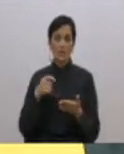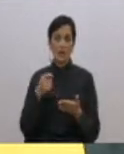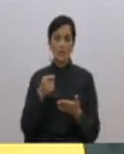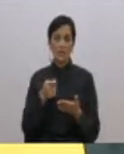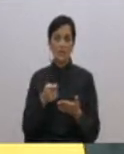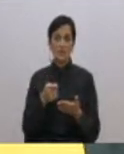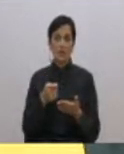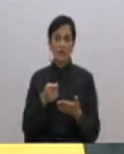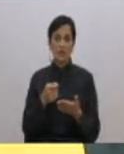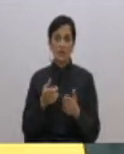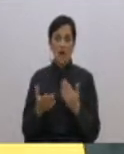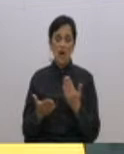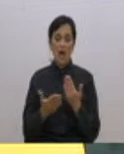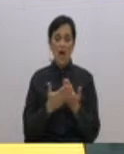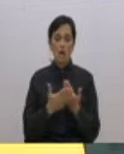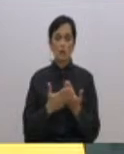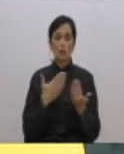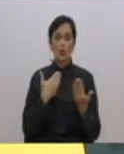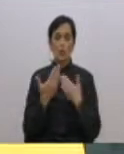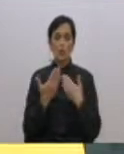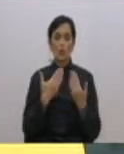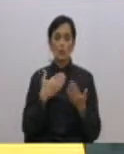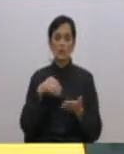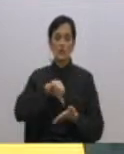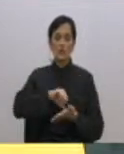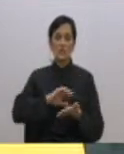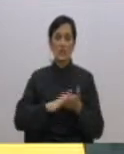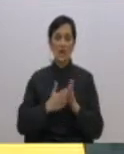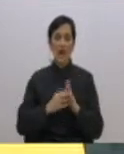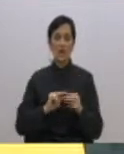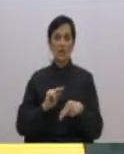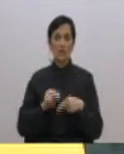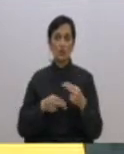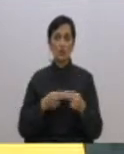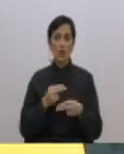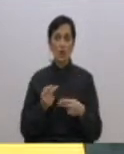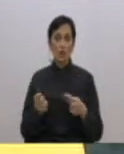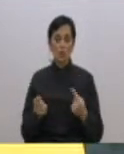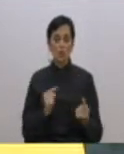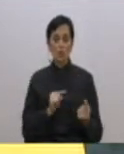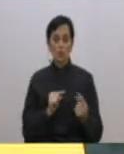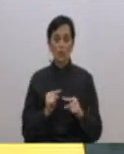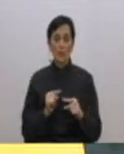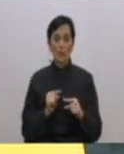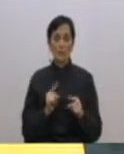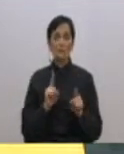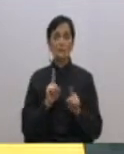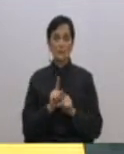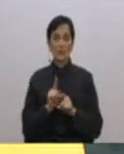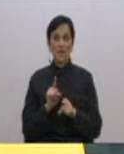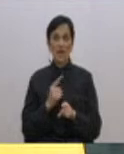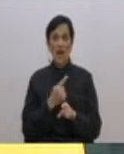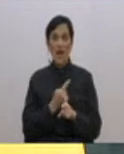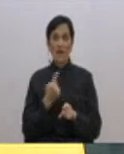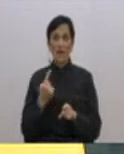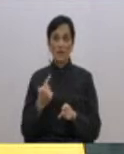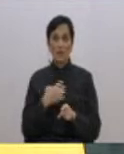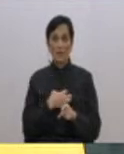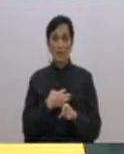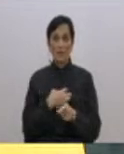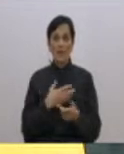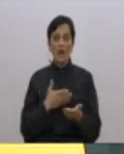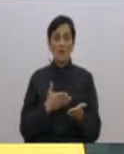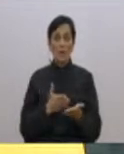ერთოდეს ურთიერთ წარმომადგენლობითი შეკრულებები. ესეც არის ერთ-ერთი მთავარი